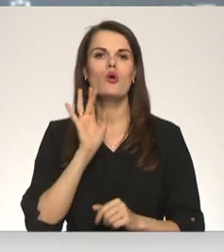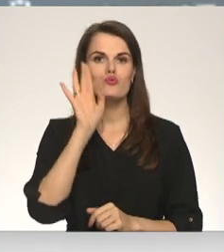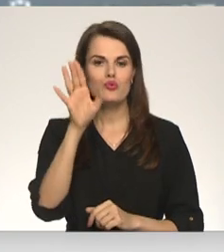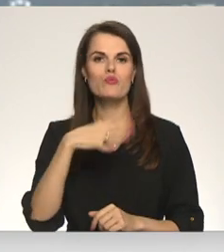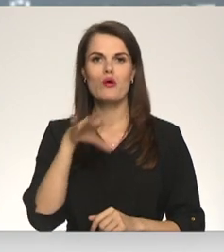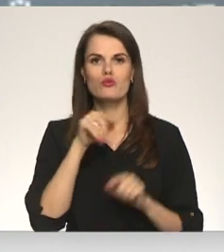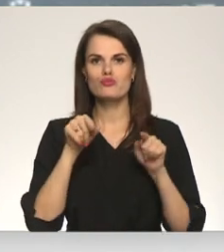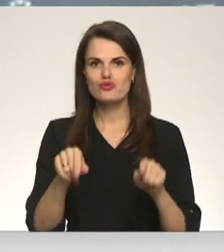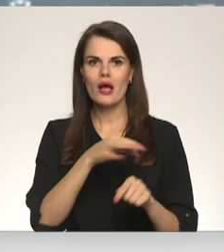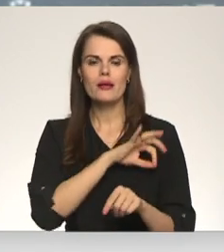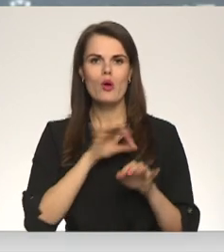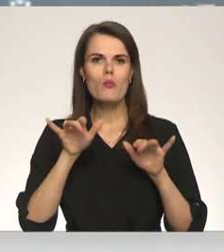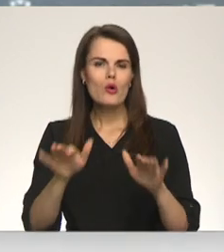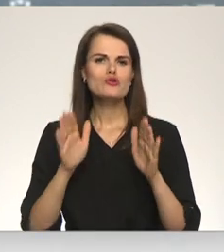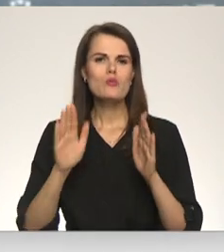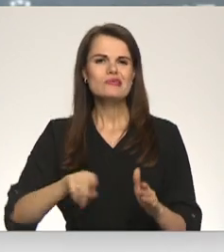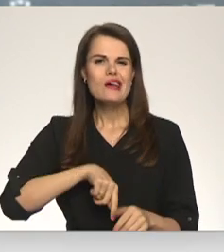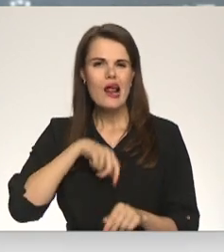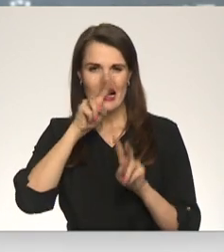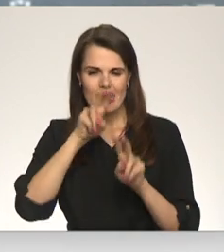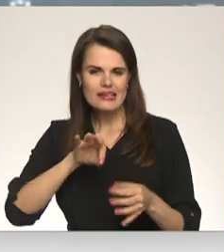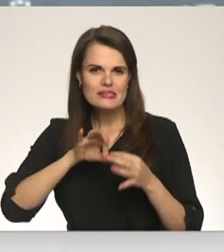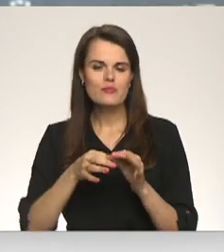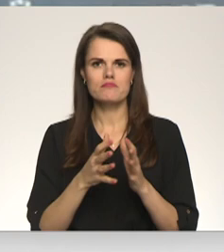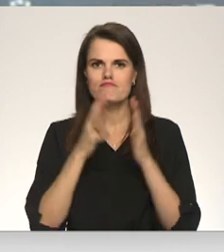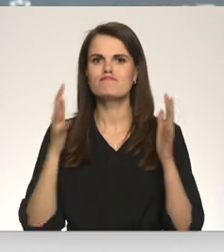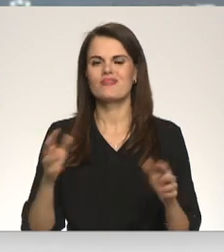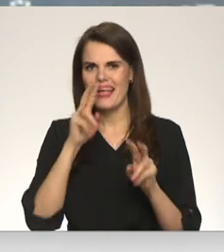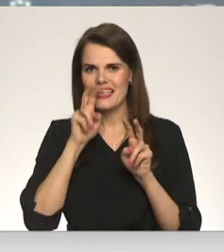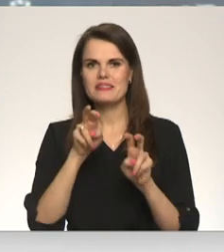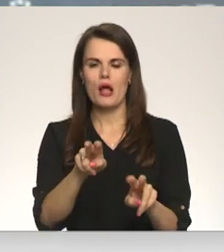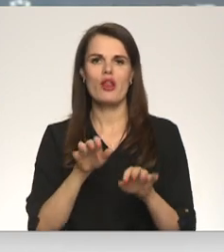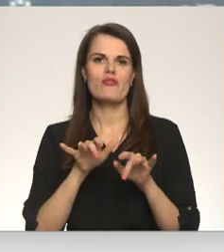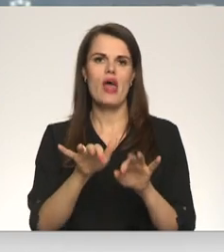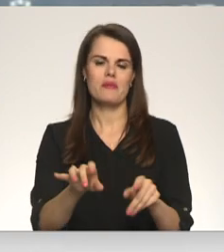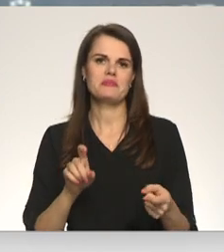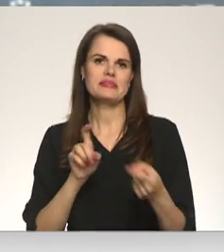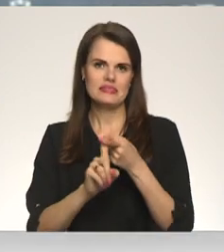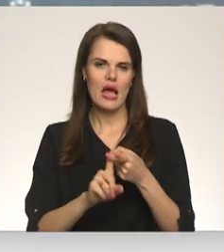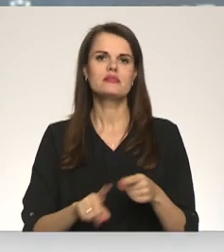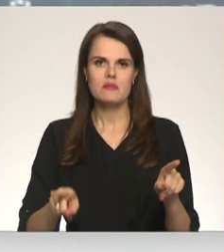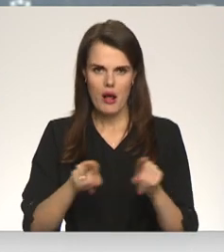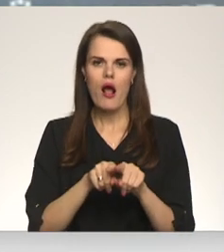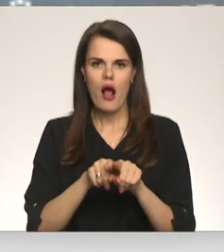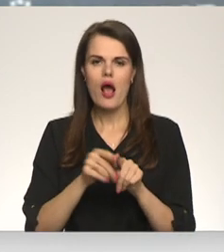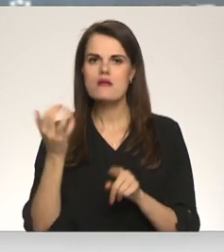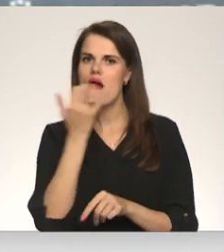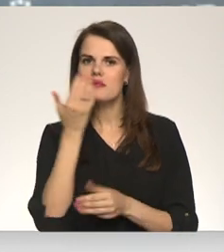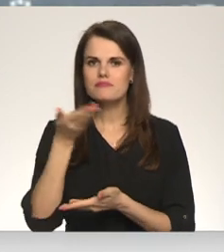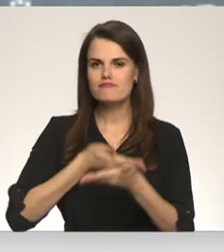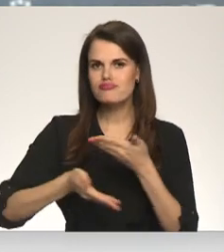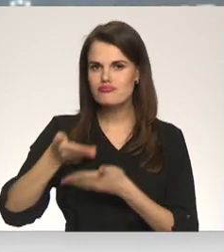šajā krimināla procesā būs ļoti ilga izmeklēšana un ļoti apjomīgas izmeklēšanas darbības, tā skaitā arī ar ārvalstu